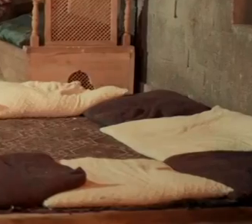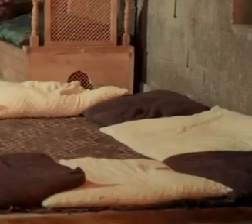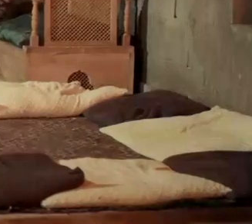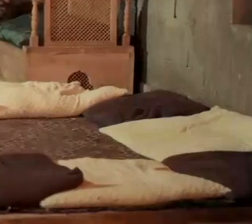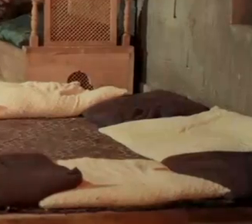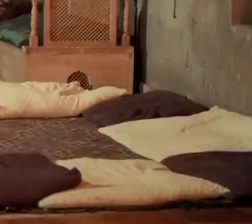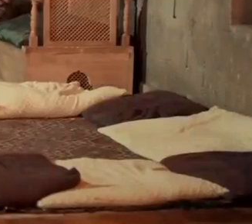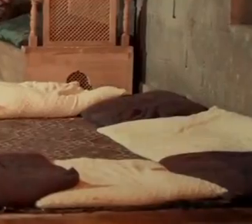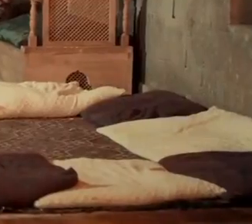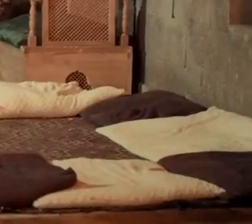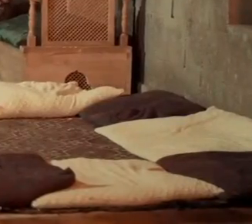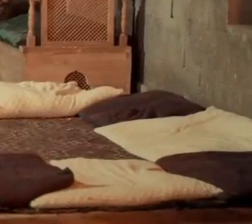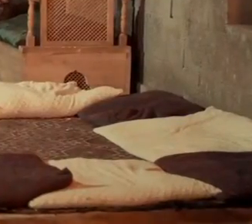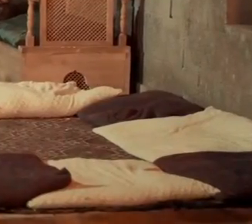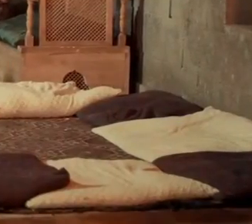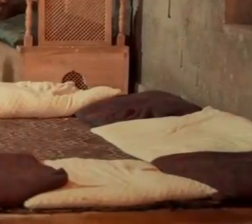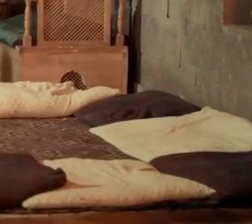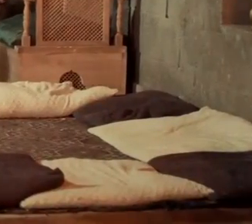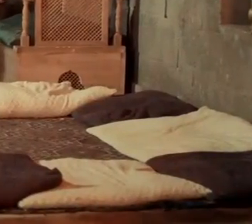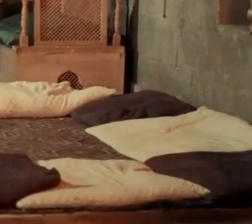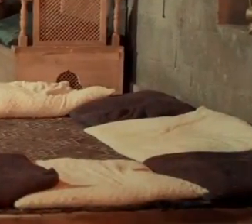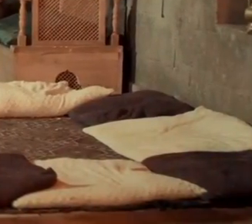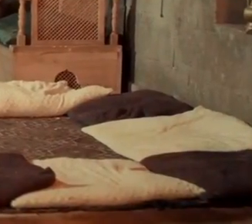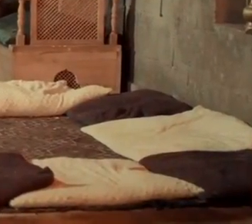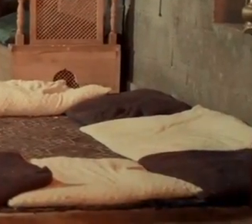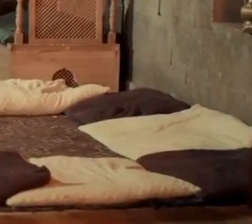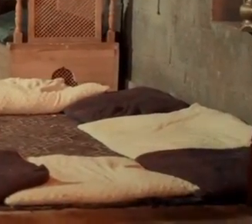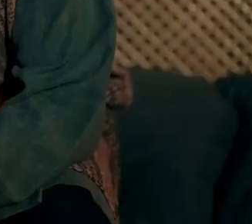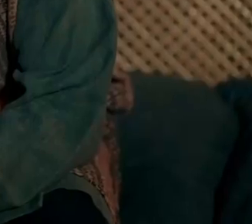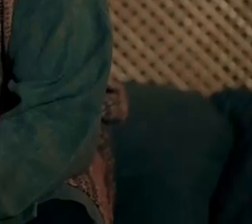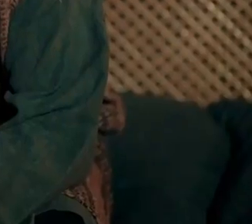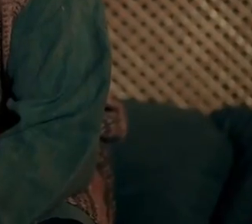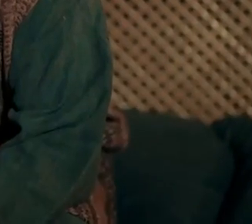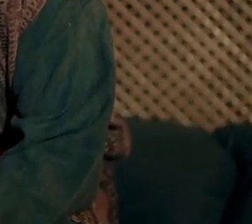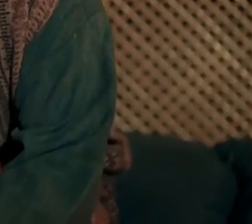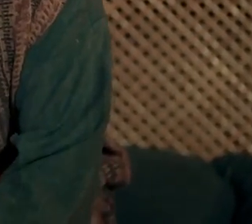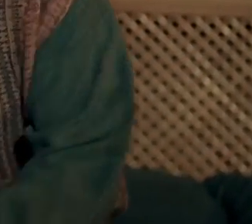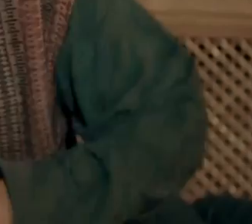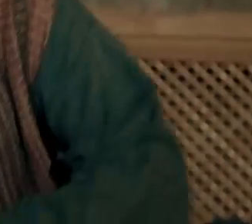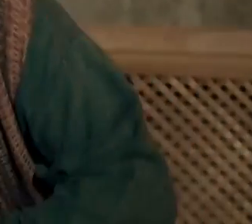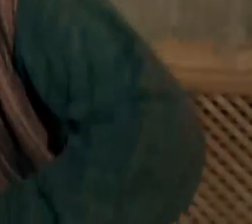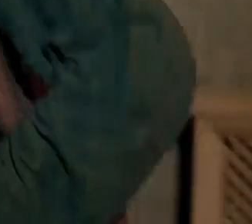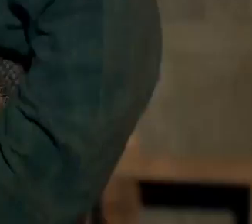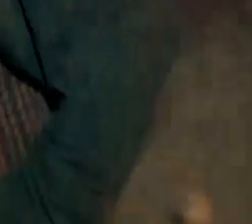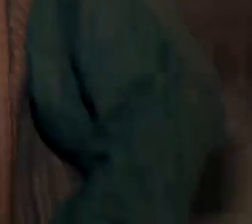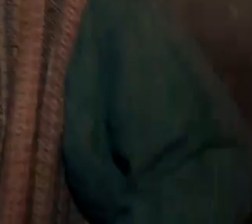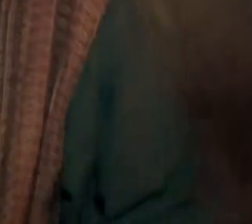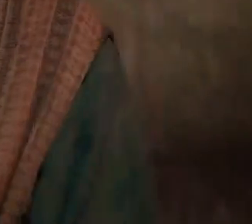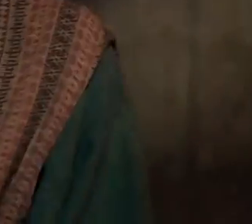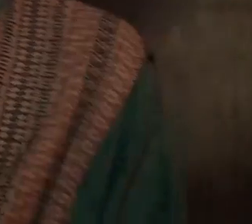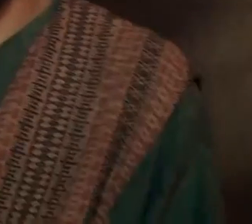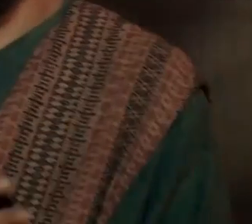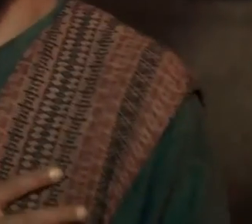Şeyh havluya çıktığı sırada Yunus'un halini görüp merakla duraksadı. Yunus onu fark ettiği an heyecanla gülümseyerek ayağa kalkıp usul